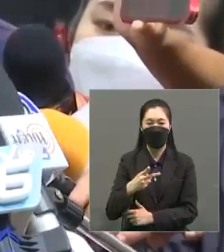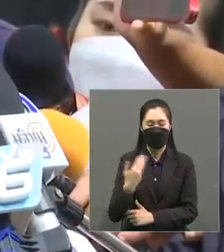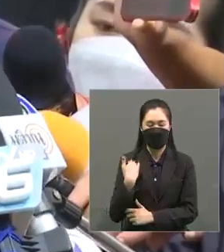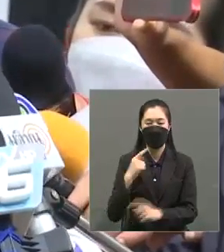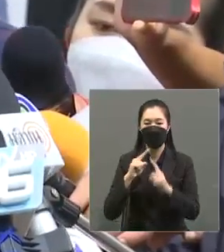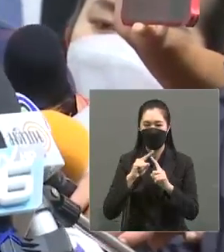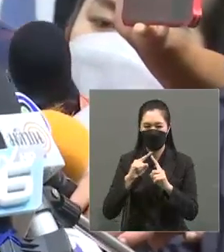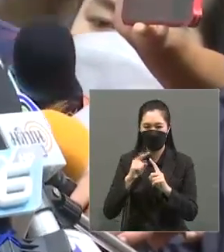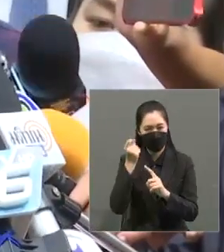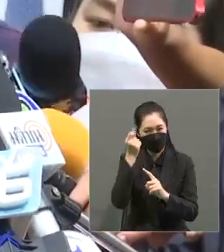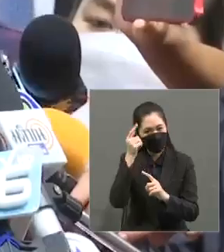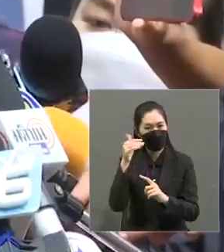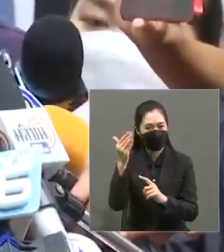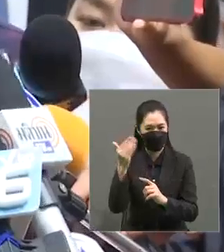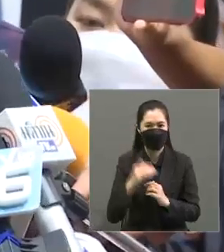ให้รู้เรื่องนะครับ